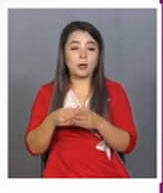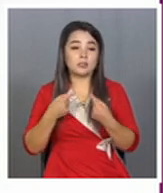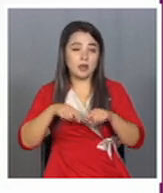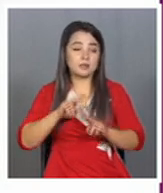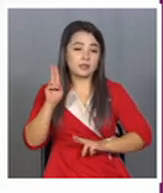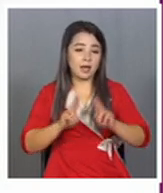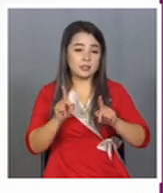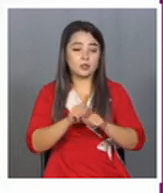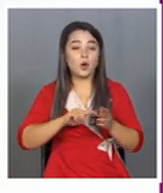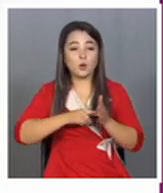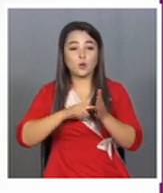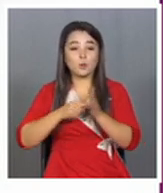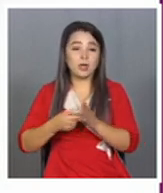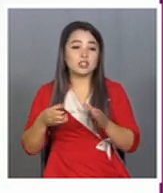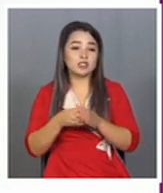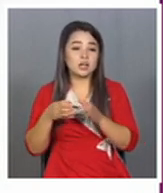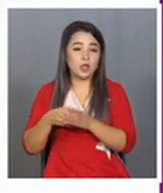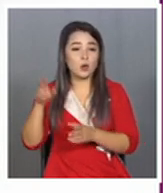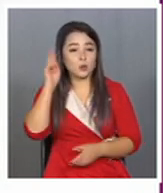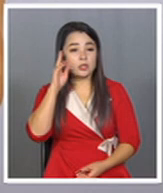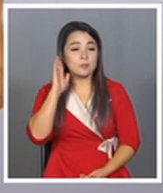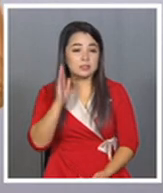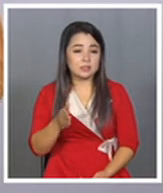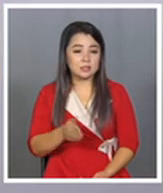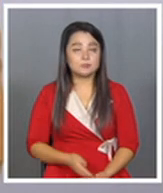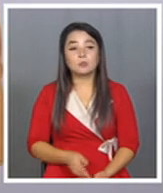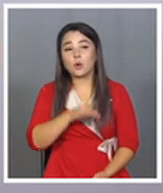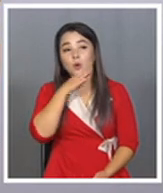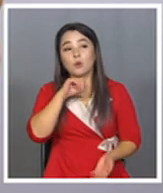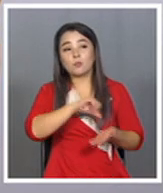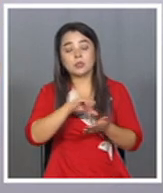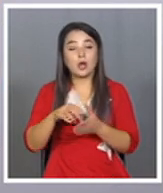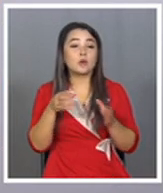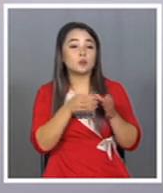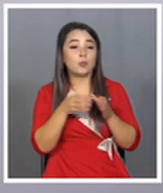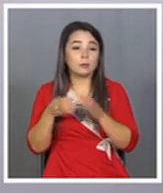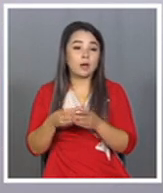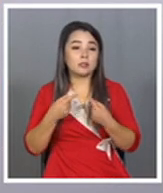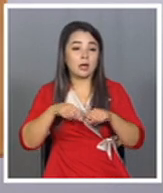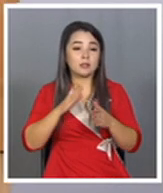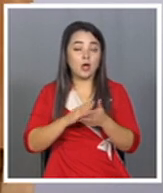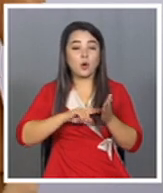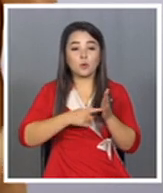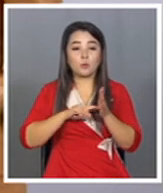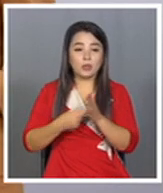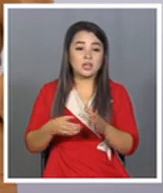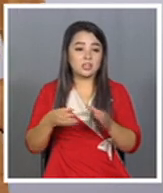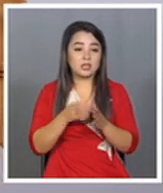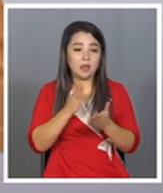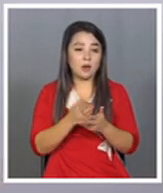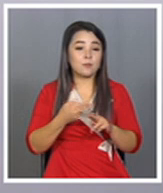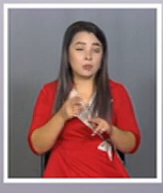арқылы көбейткіштерге жіктеуді үйренесіздер. Көп мүшені топтау тәсілмен көбейткіштерге жіктеу.